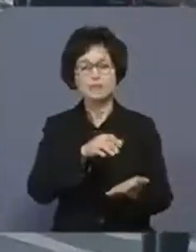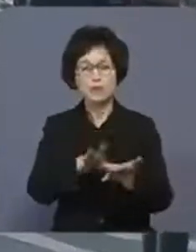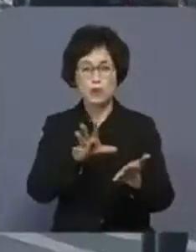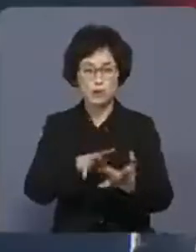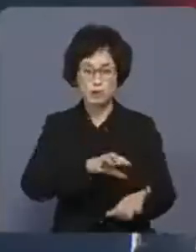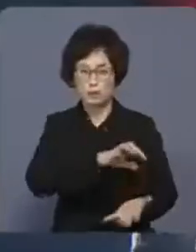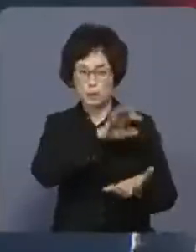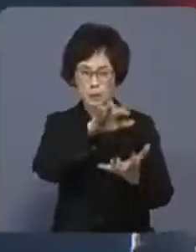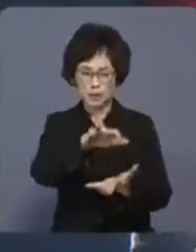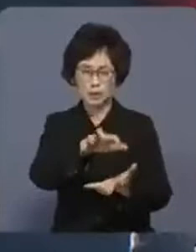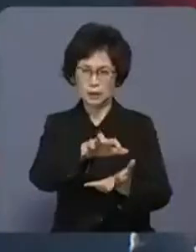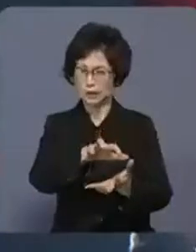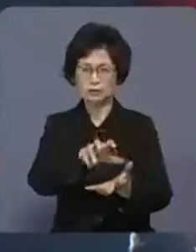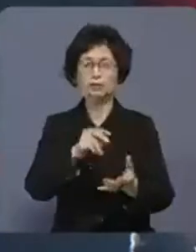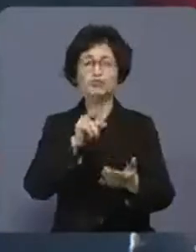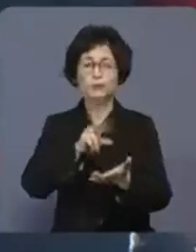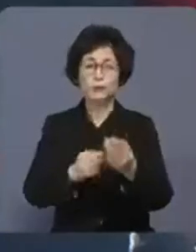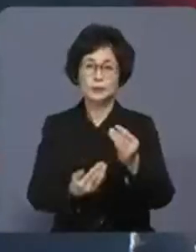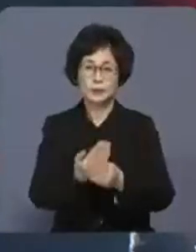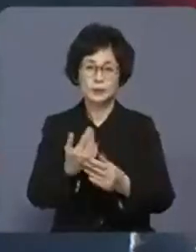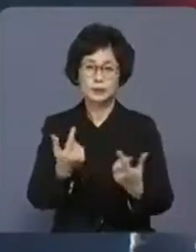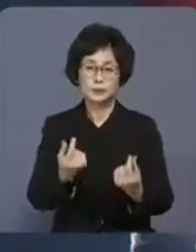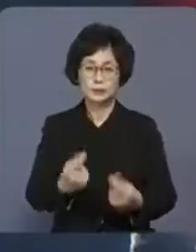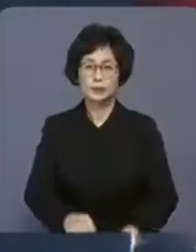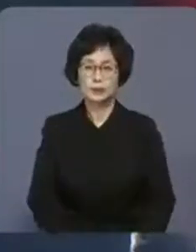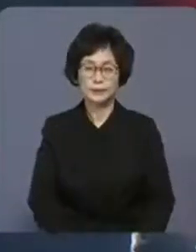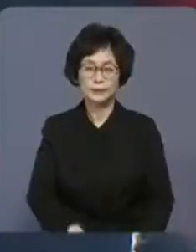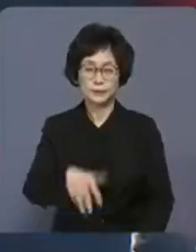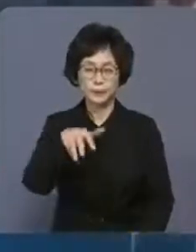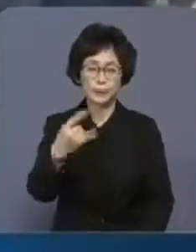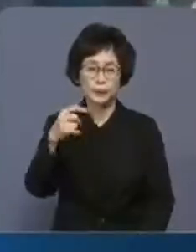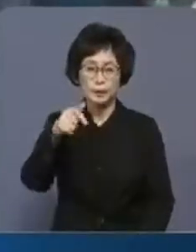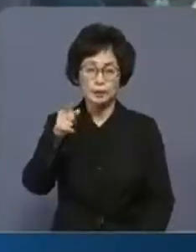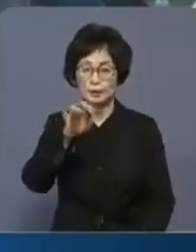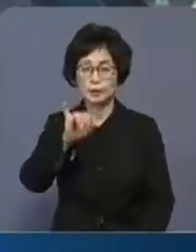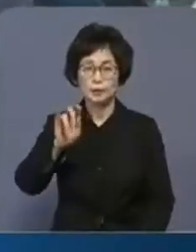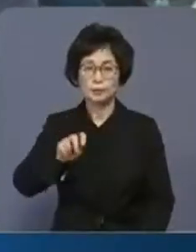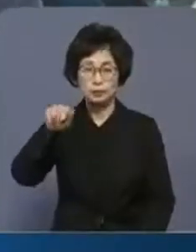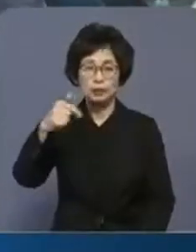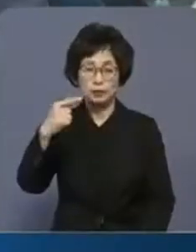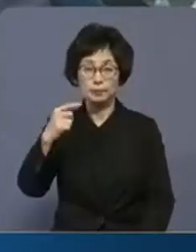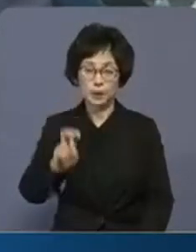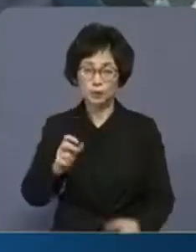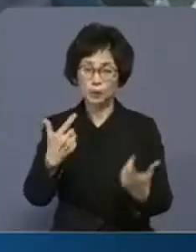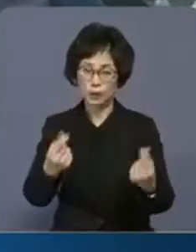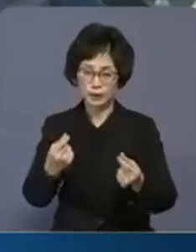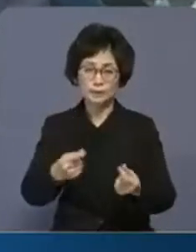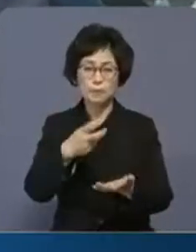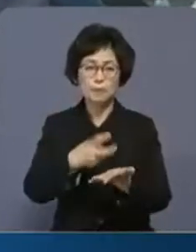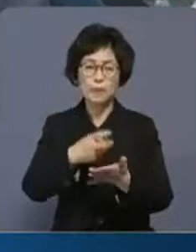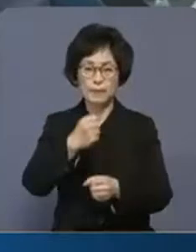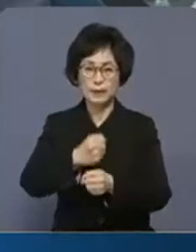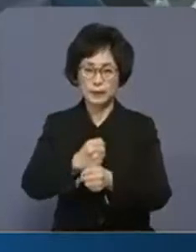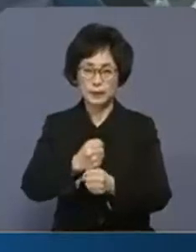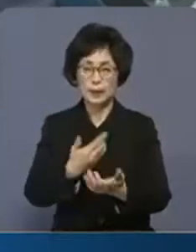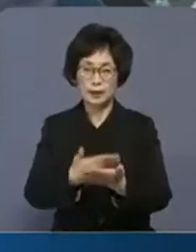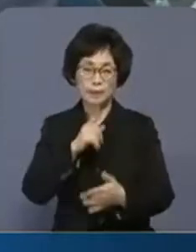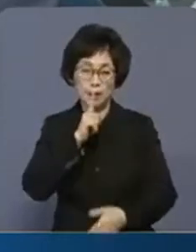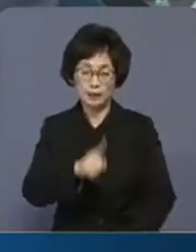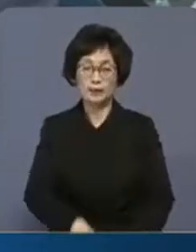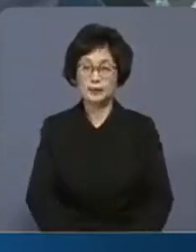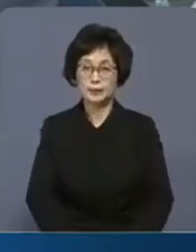은 송 대란에 대한 우려도 나오고 있습니다 최저임금 처럼 업적 어떤 기준을 마련 하자라는 우상인 건데 여기에 대해서